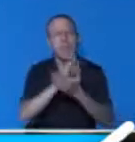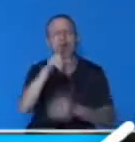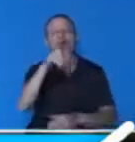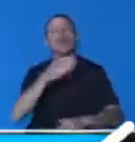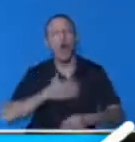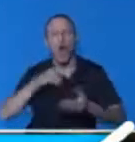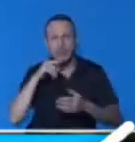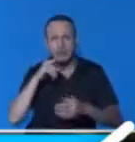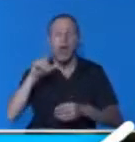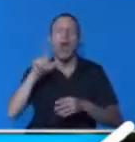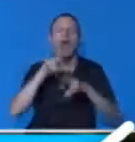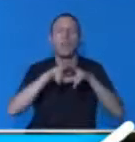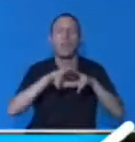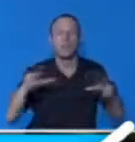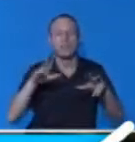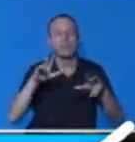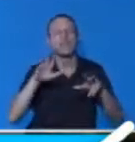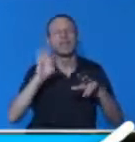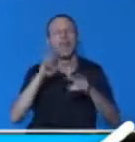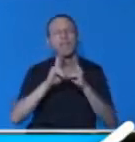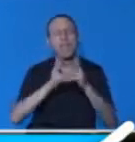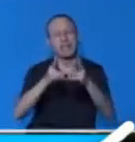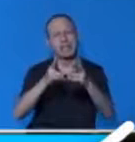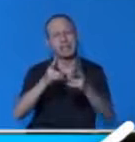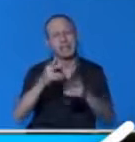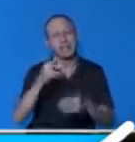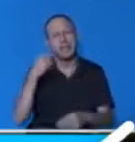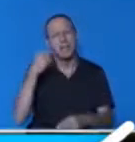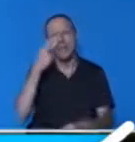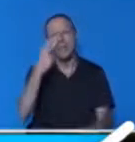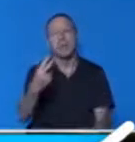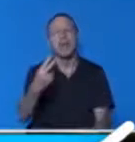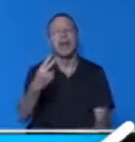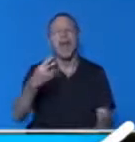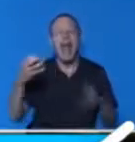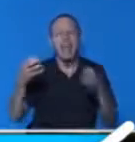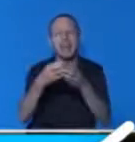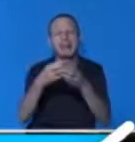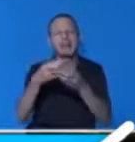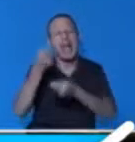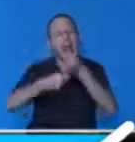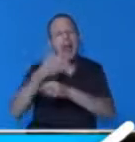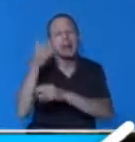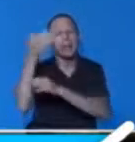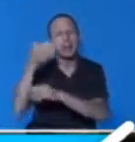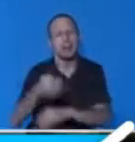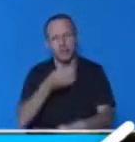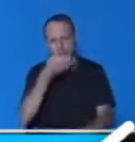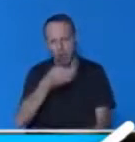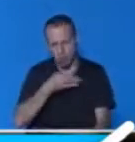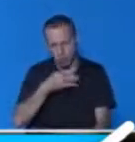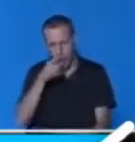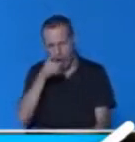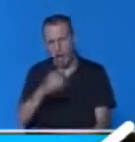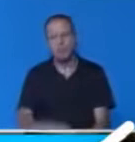רוצה לבין המצע של מרץ בפן החברתי, הכלכלי, המדיני. ולכן השאלה שלי